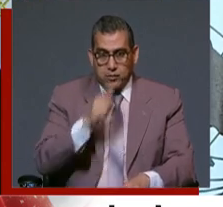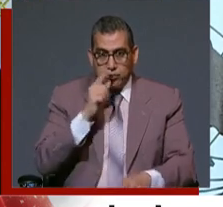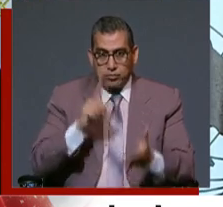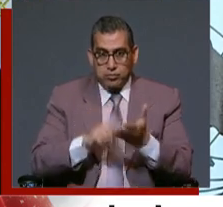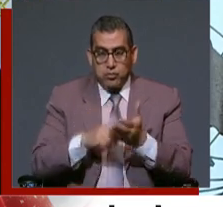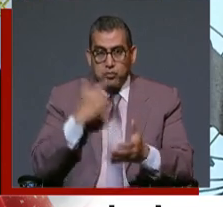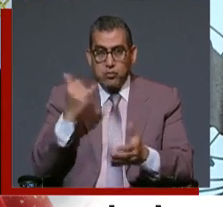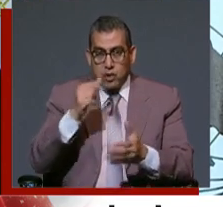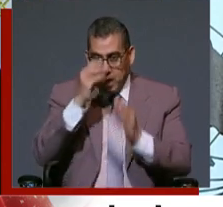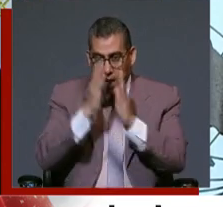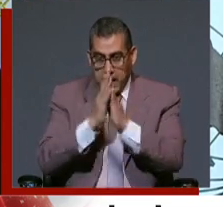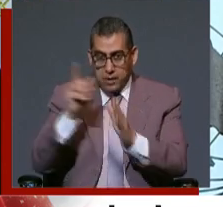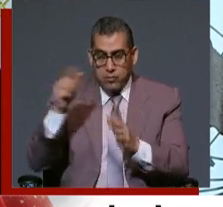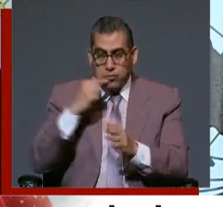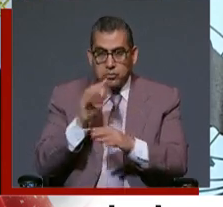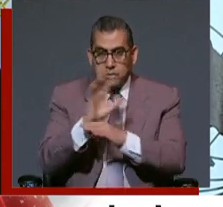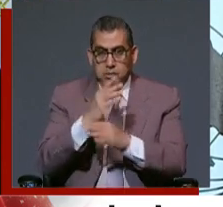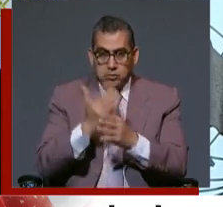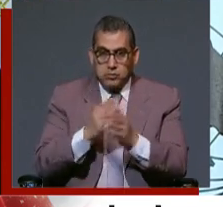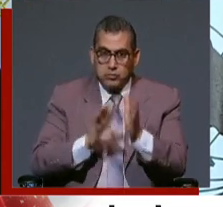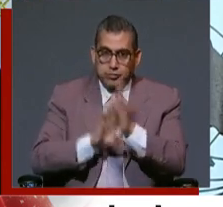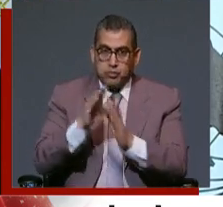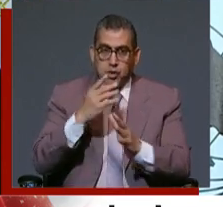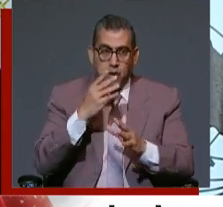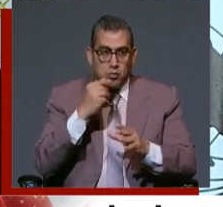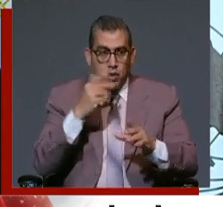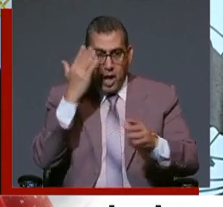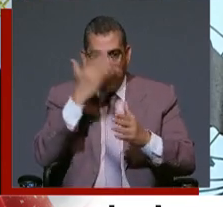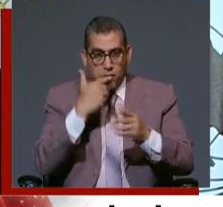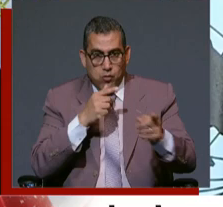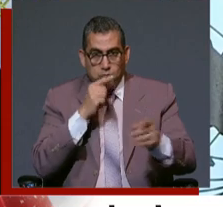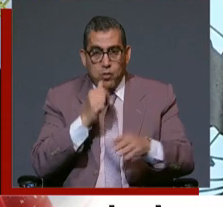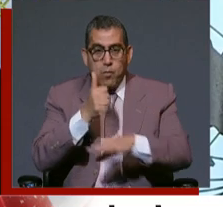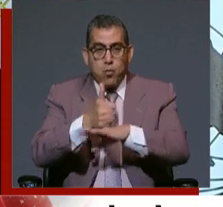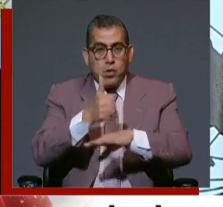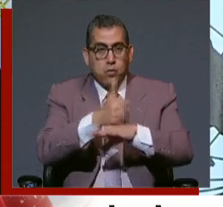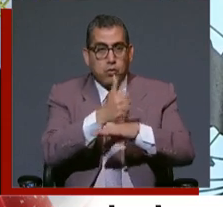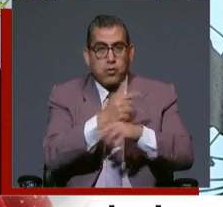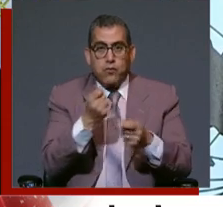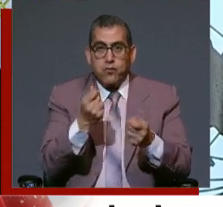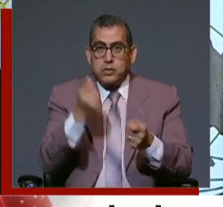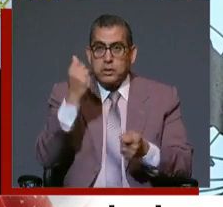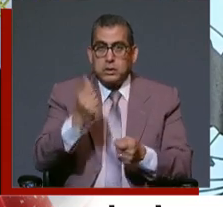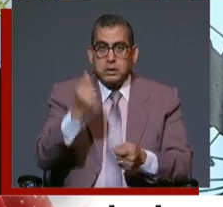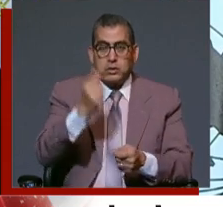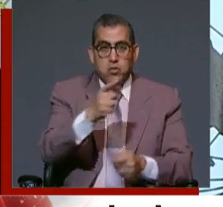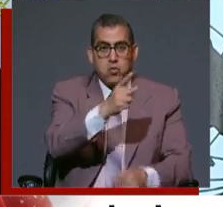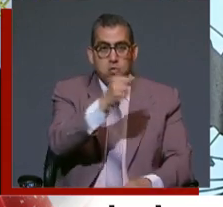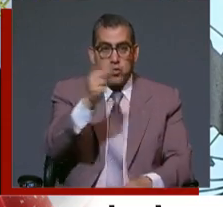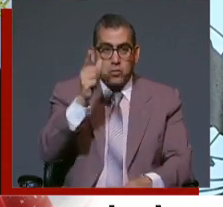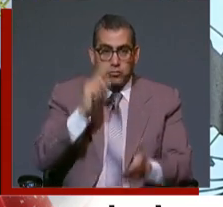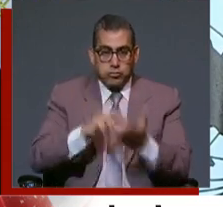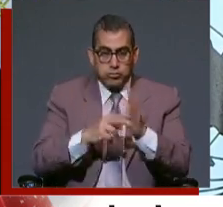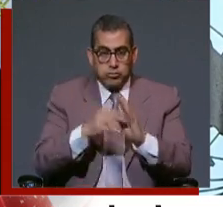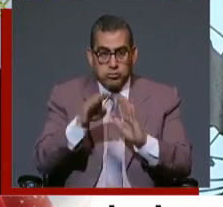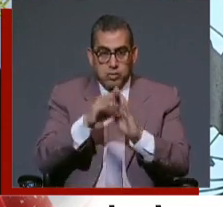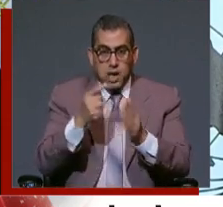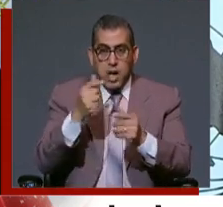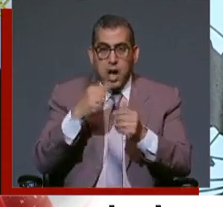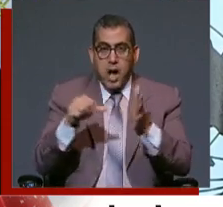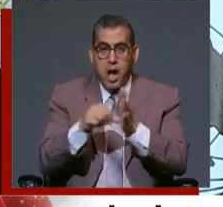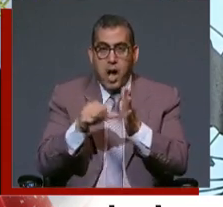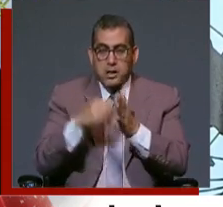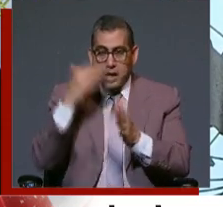أن نشجع البنك الأفريقي للتنمية وكل المؤسسات المالية لمرافقة القطاع الخاص